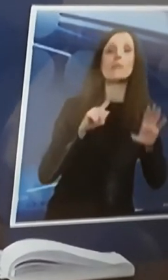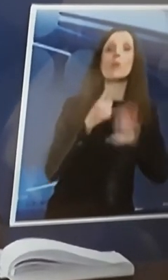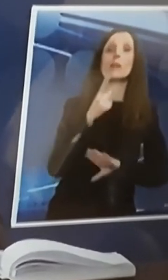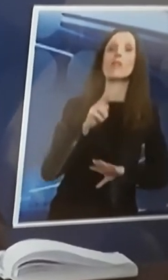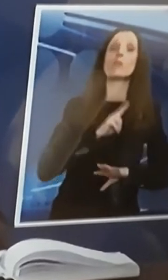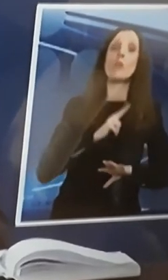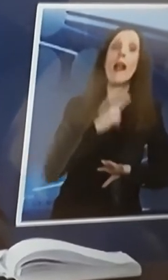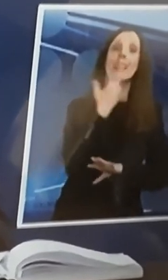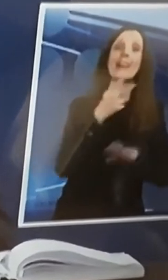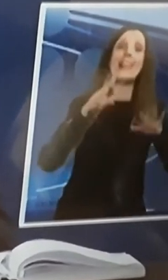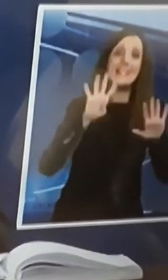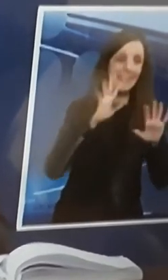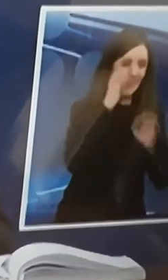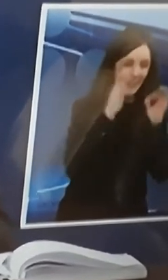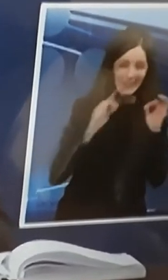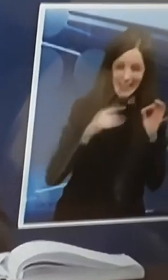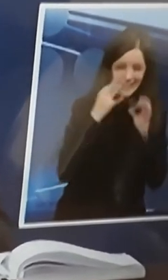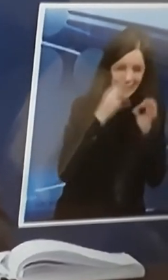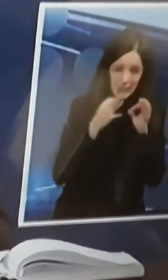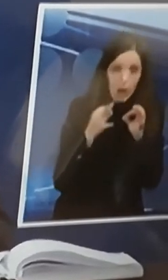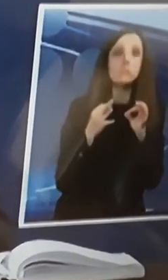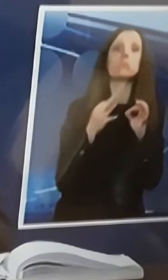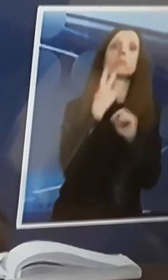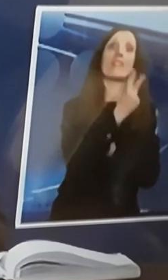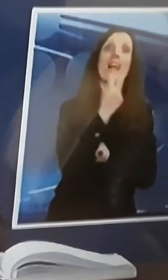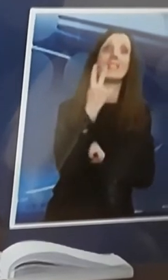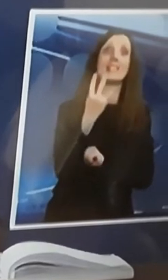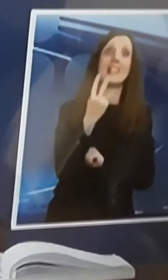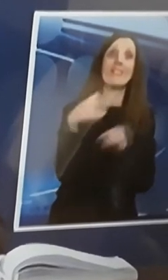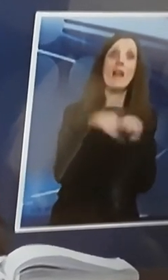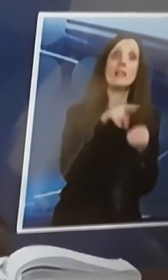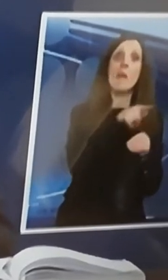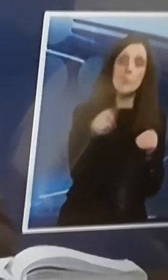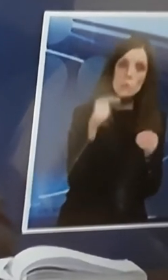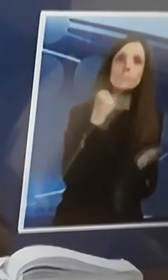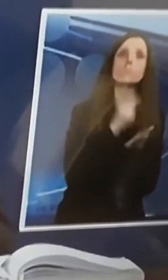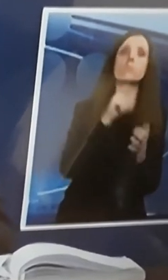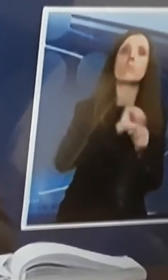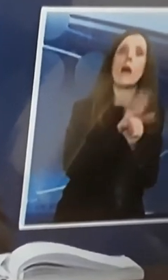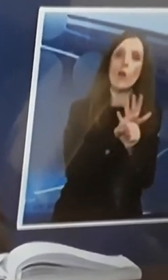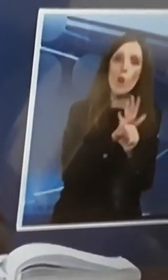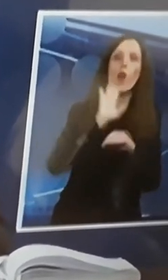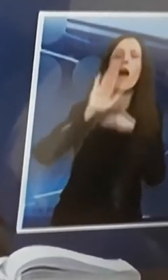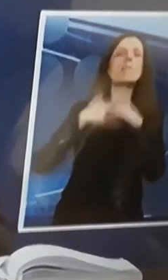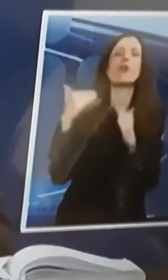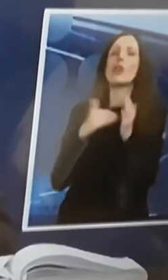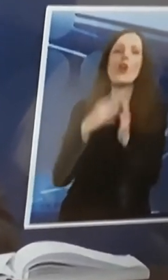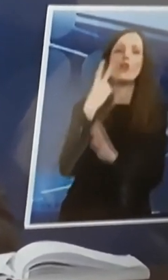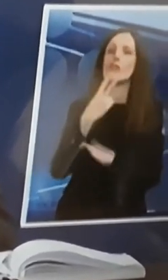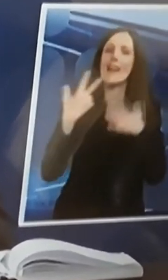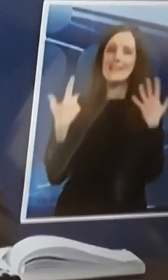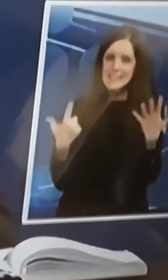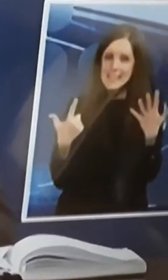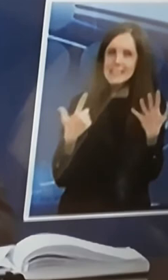39 testiranih, od toga su 22 zaposlene imala pozitivan rezultat, posle još 27